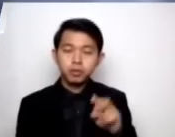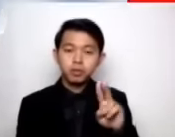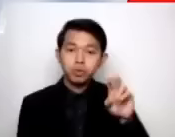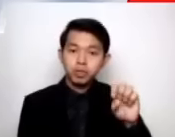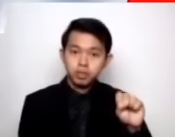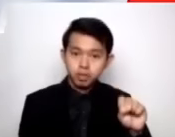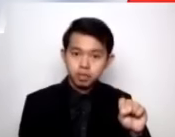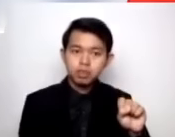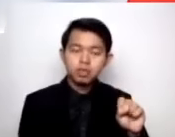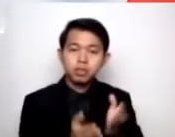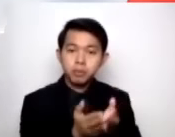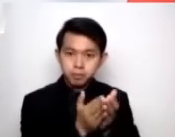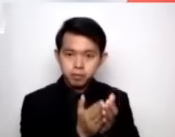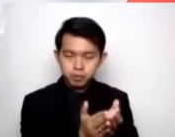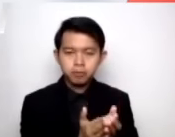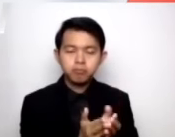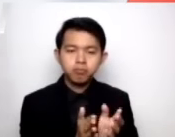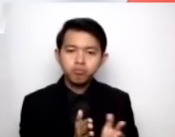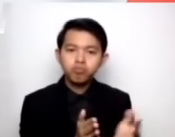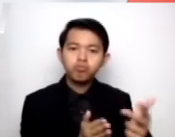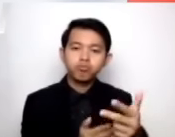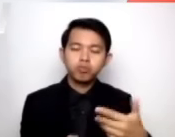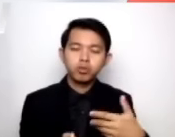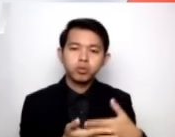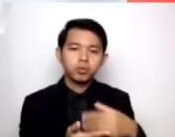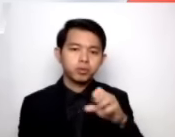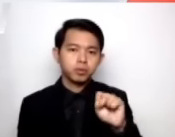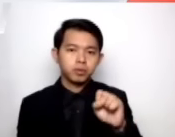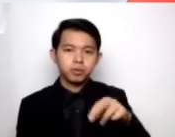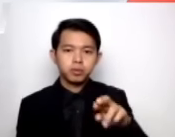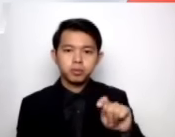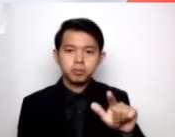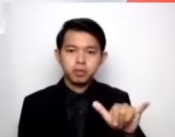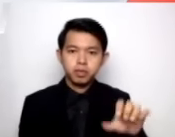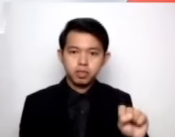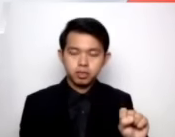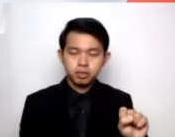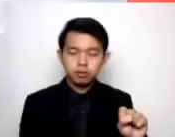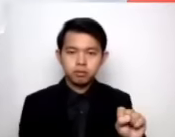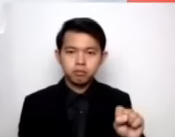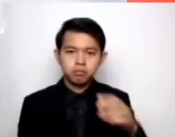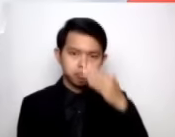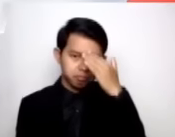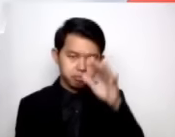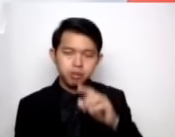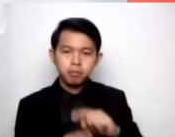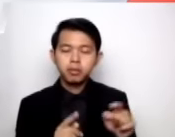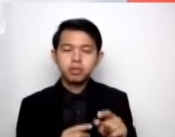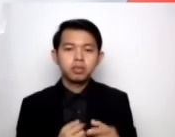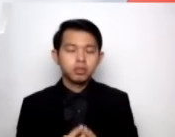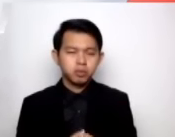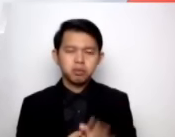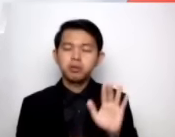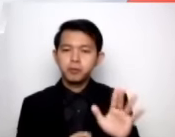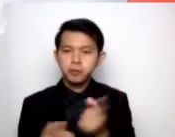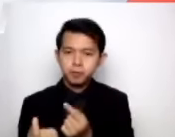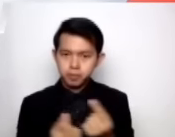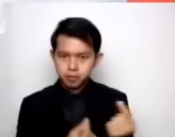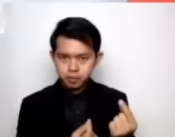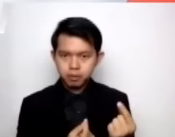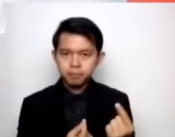Under the controls, they are allowed to freely sail all freedom of navigation operations past the high seas, not